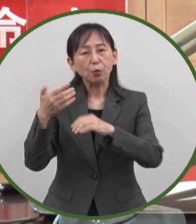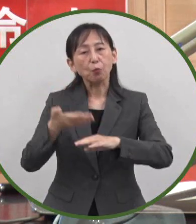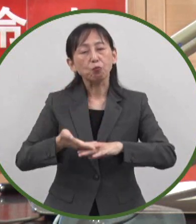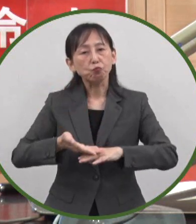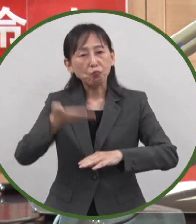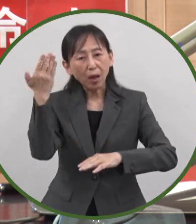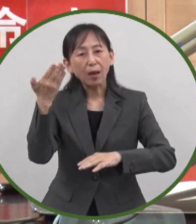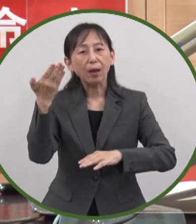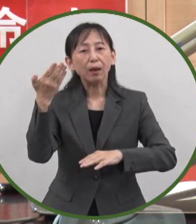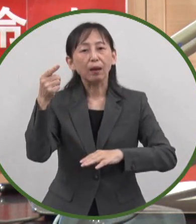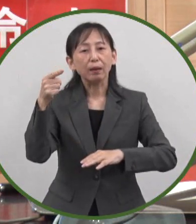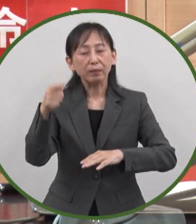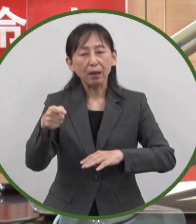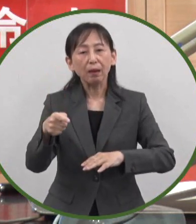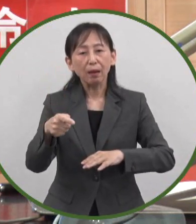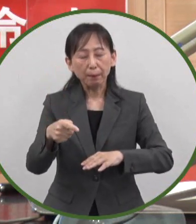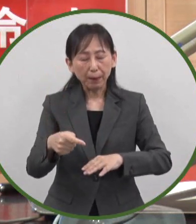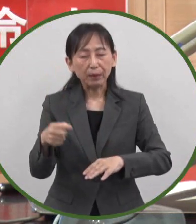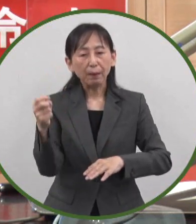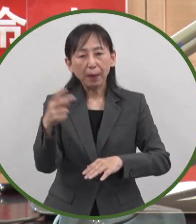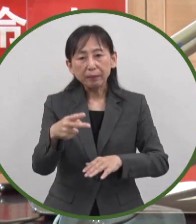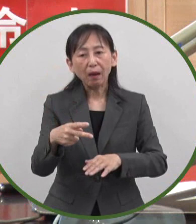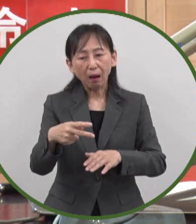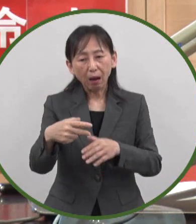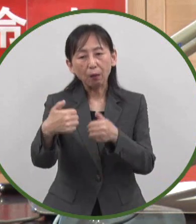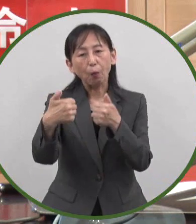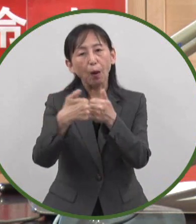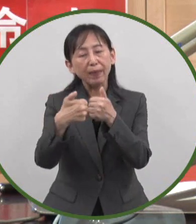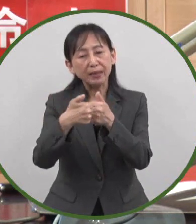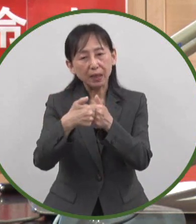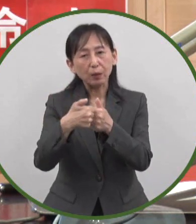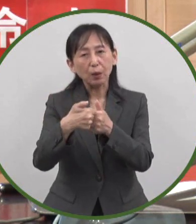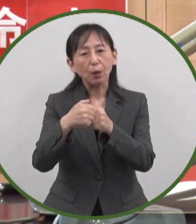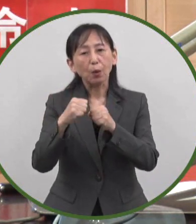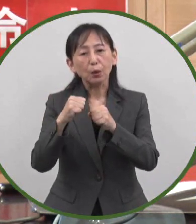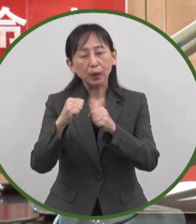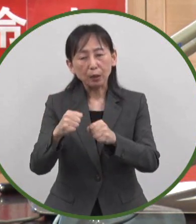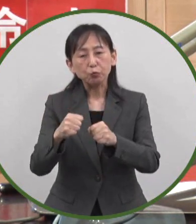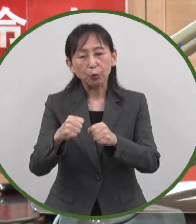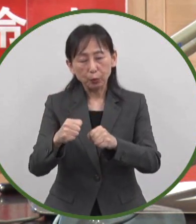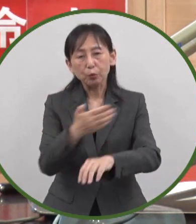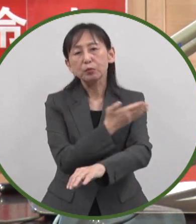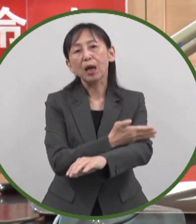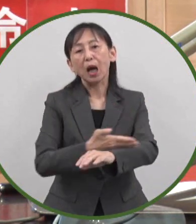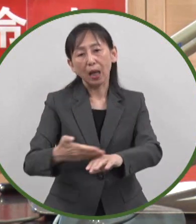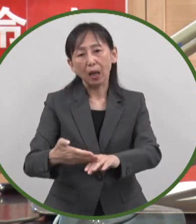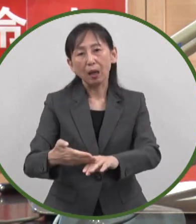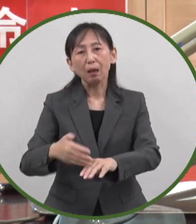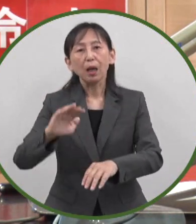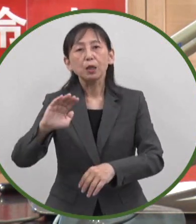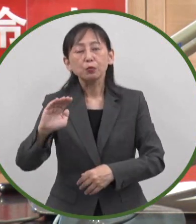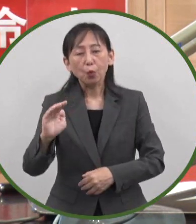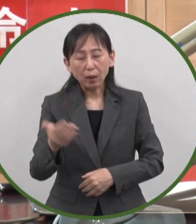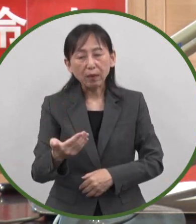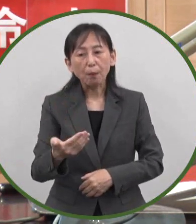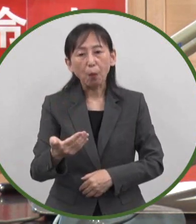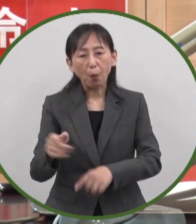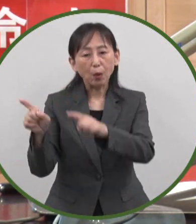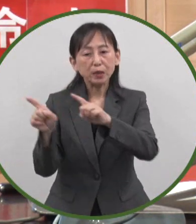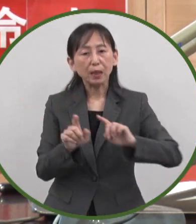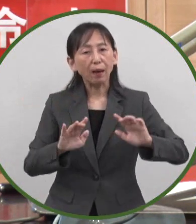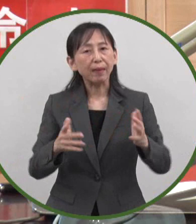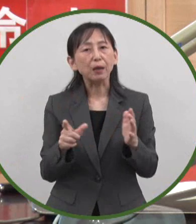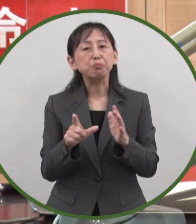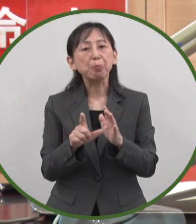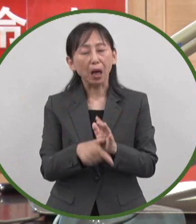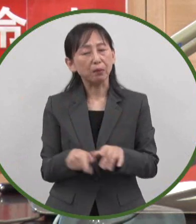で弁明の機会を付与する、そういう手続きになります。でそれでも応じていただけない場合には命令